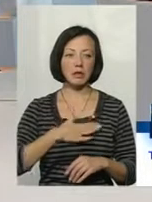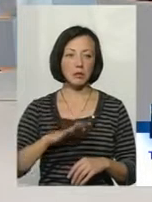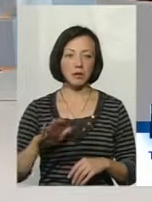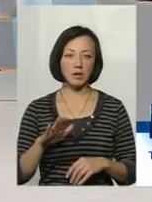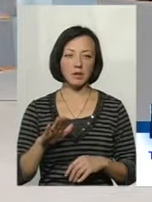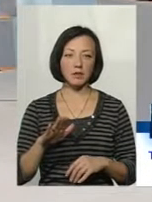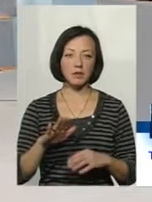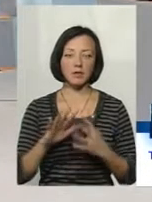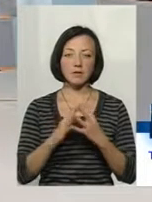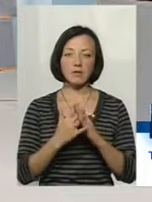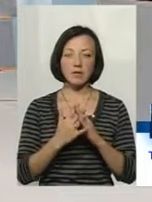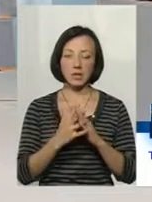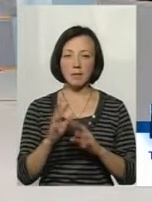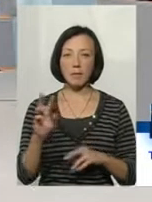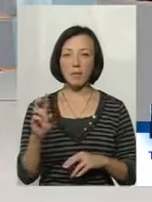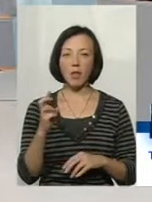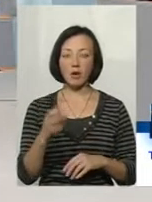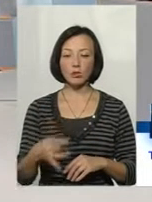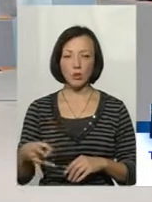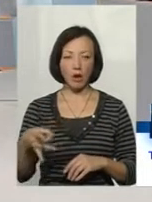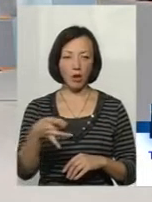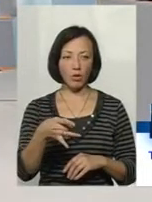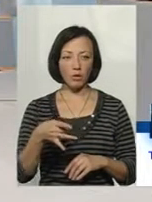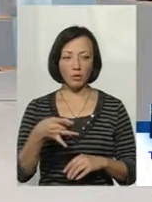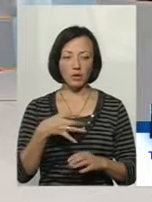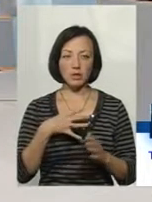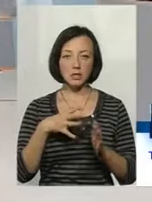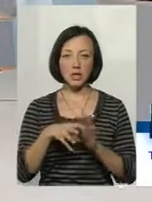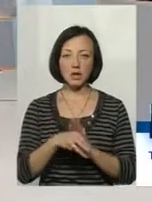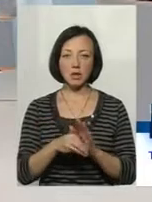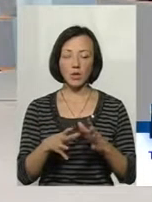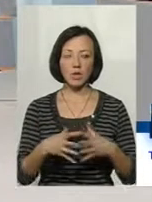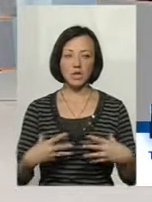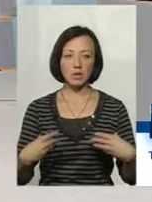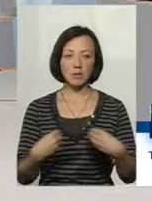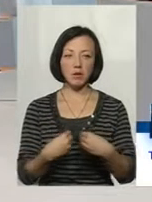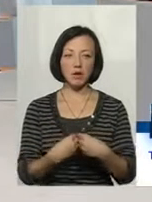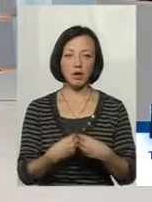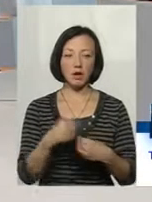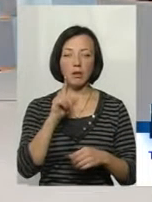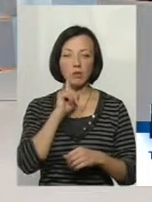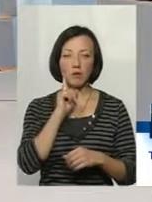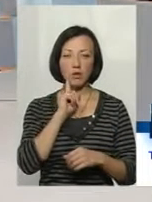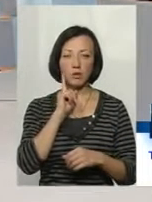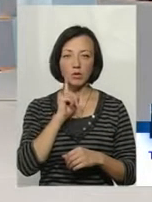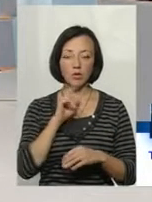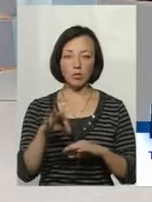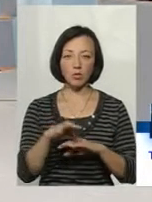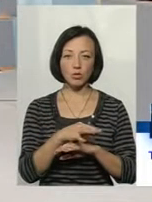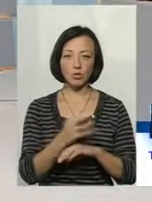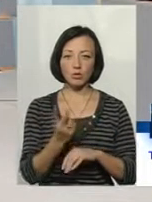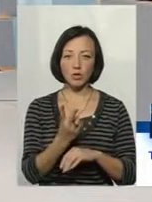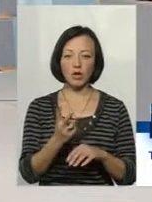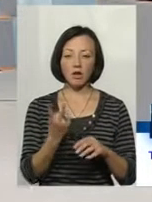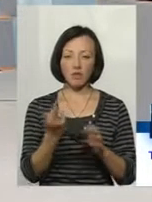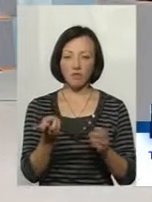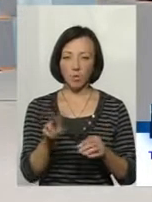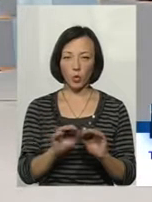селі Денисівка Білогірського району. Загинула сім'я, молоде подружжя і двоє діток.